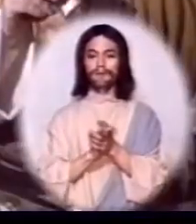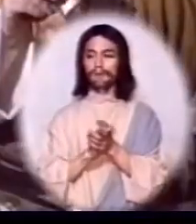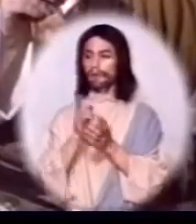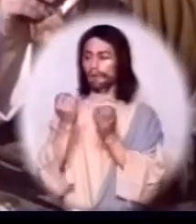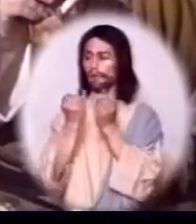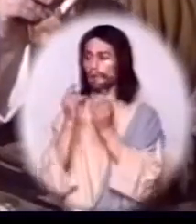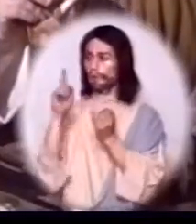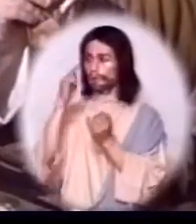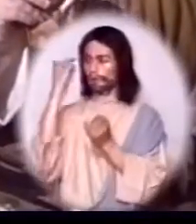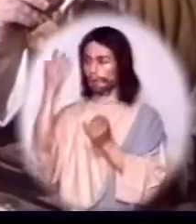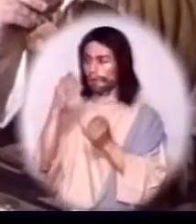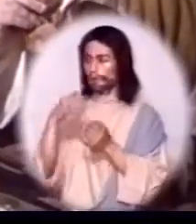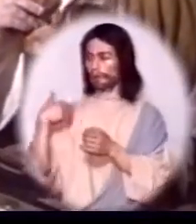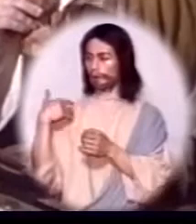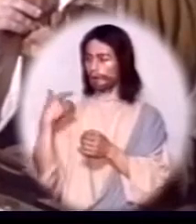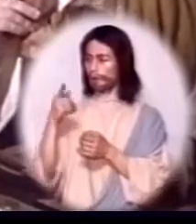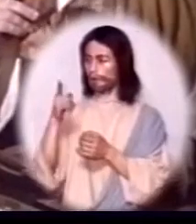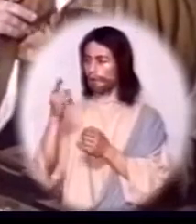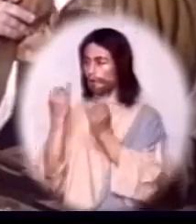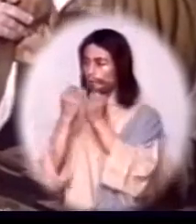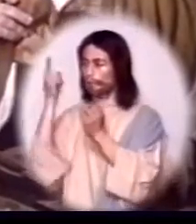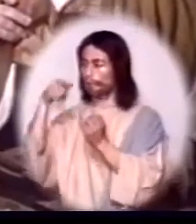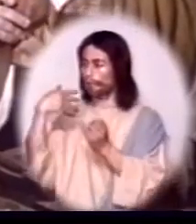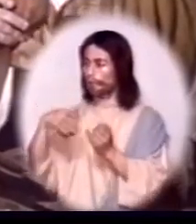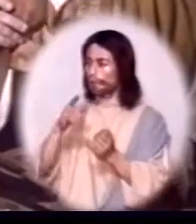이 여자가 지금 여기서 뭐 하는 거야? 모르겠어.